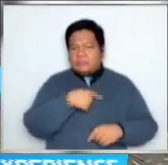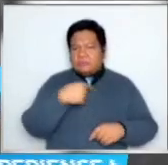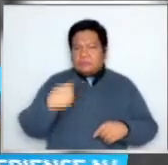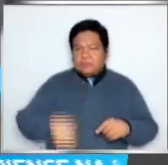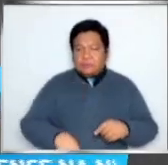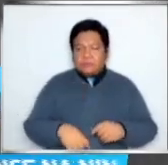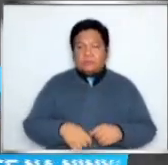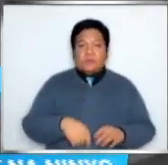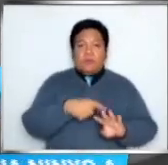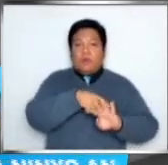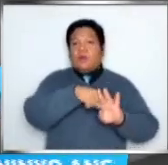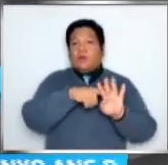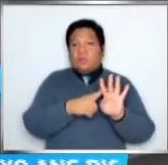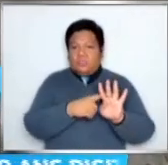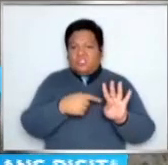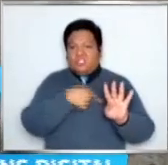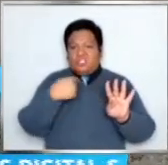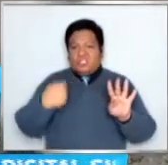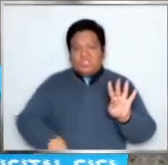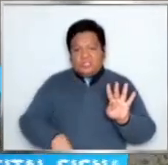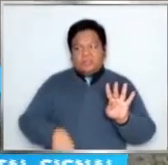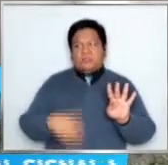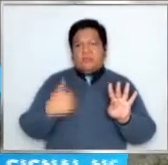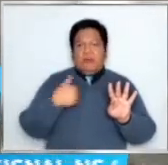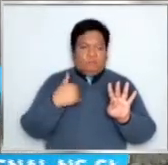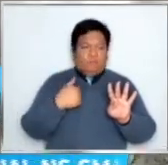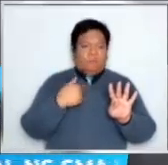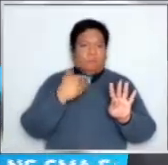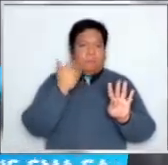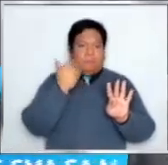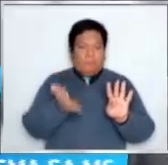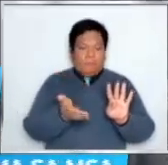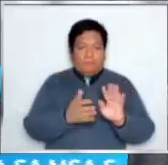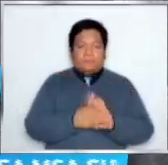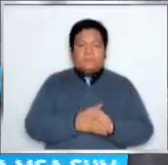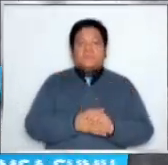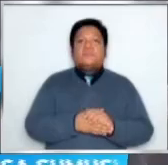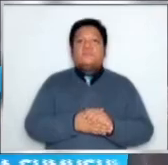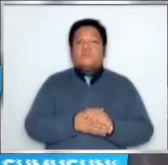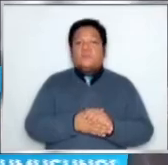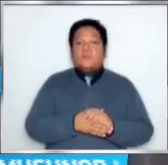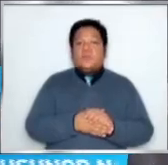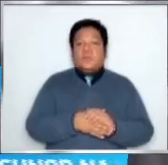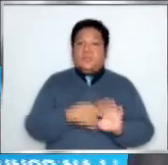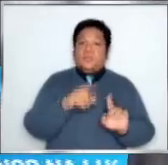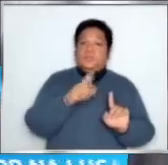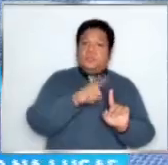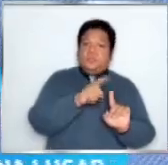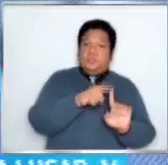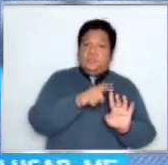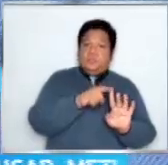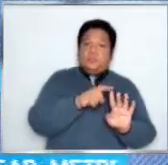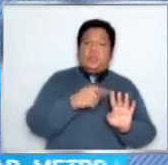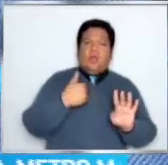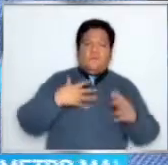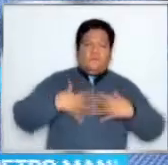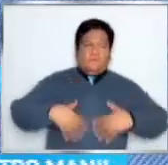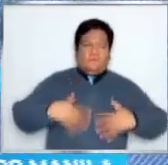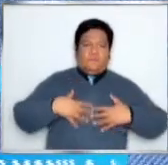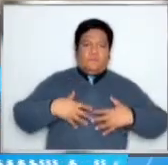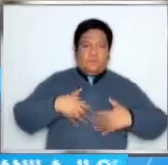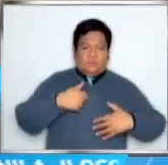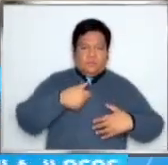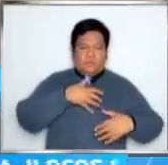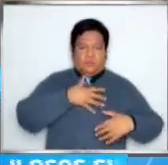Hong Jiangxie, Eddie Tan at negosyanteng Xu Yuha. Ang isa sa mga napatay, nakasuot ng t-shirt na may logo ng Presidential Security